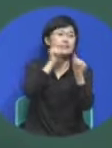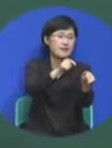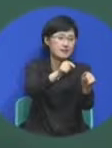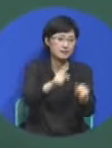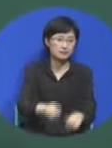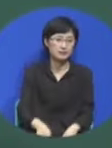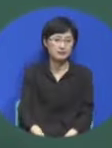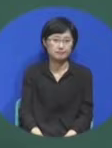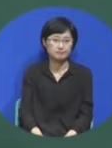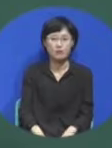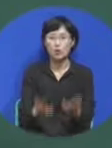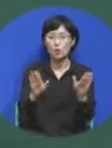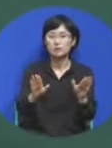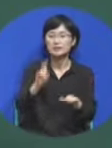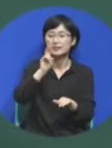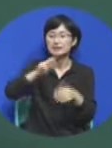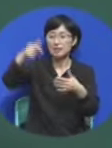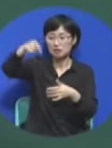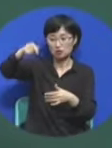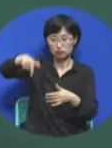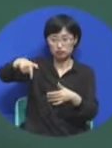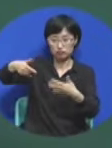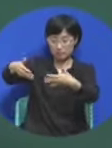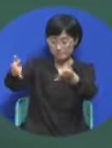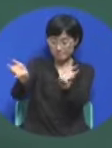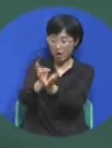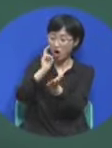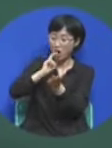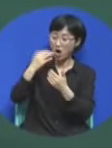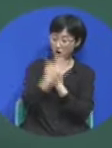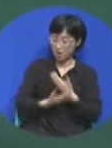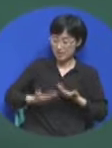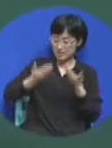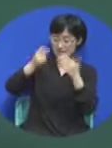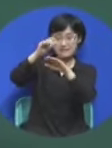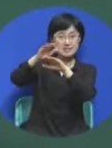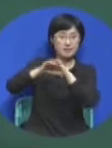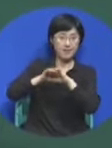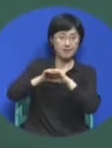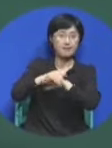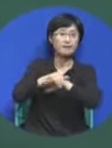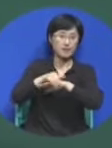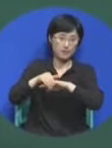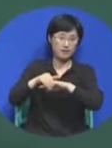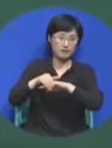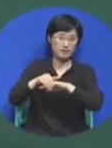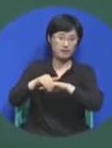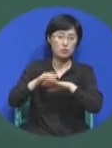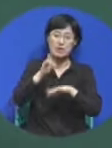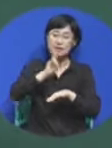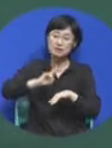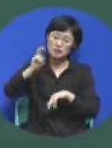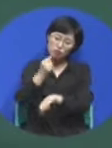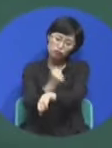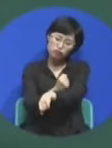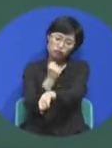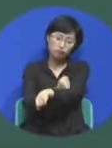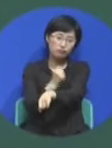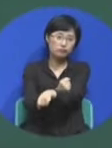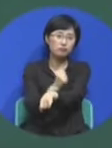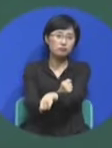虽然赞美传道是我们的使命，但圣经里记载凡有气息的当赞美耶和华. 자, 오늘 찬양국 헌신 예배를 통해서 그동안 찬양에 또 이모로 저모로 수고하는 우리 모든